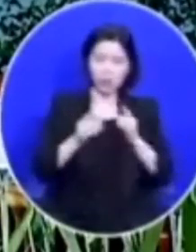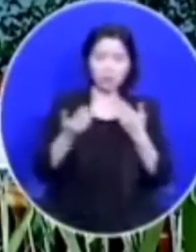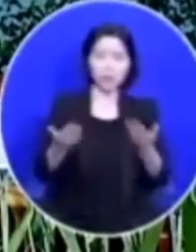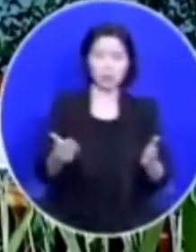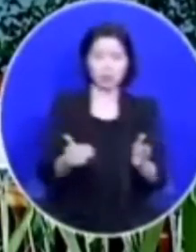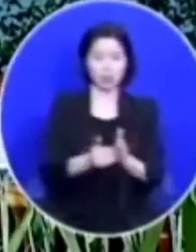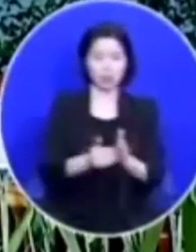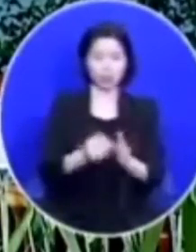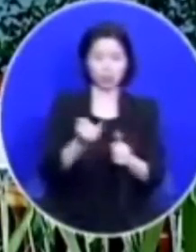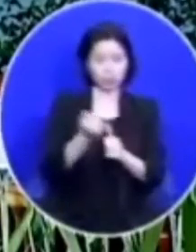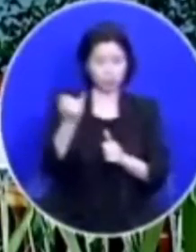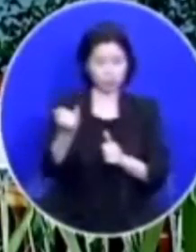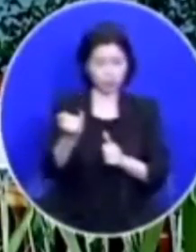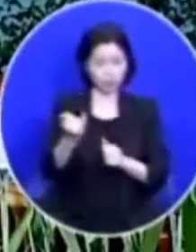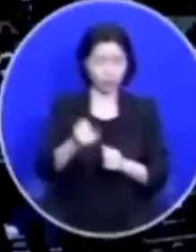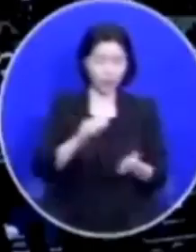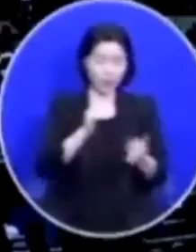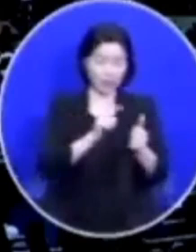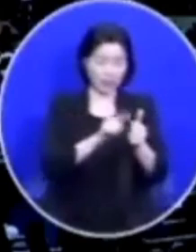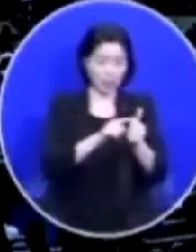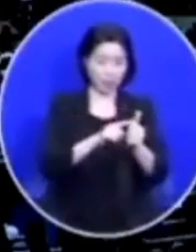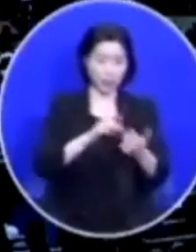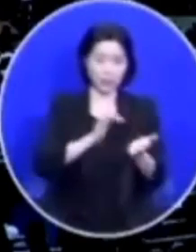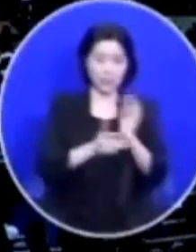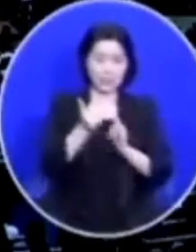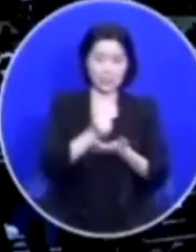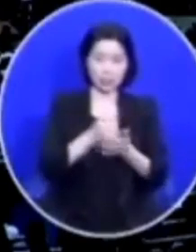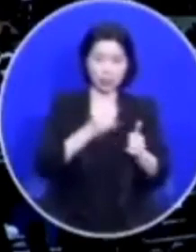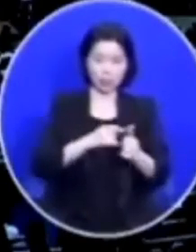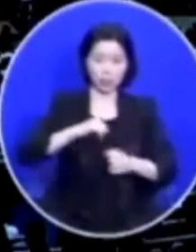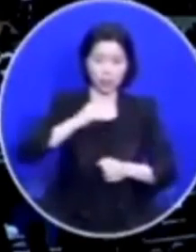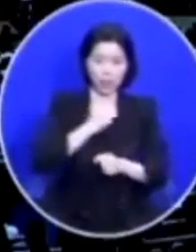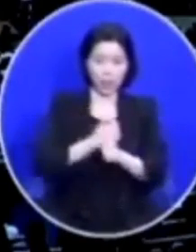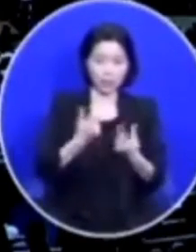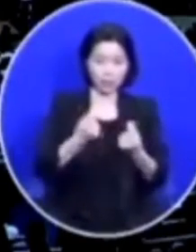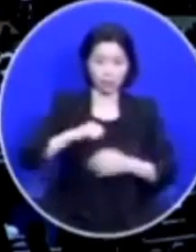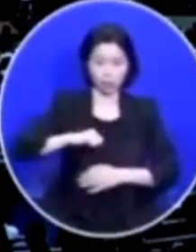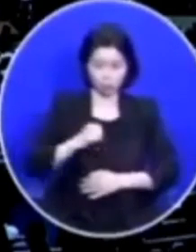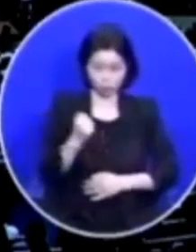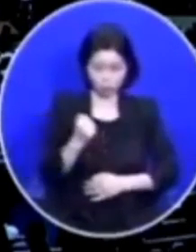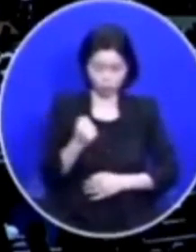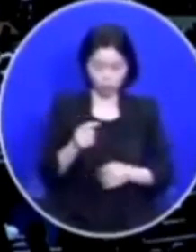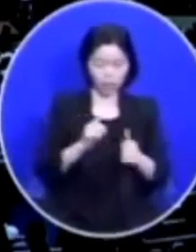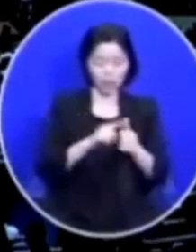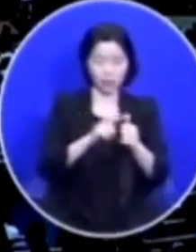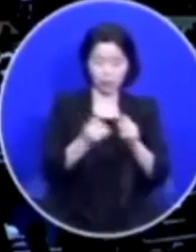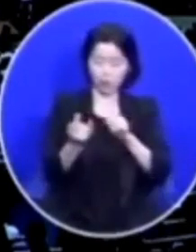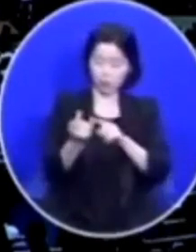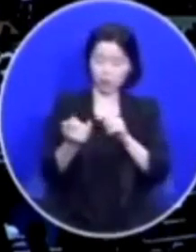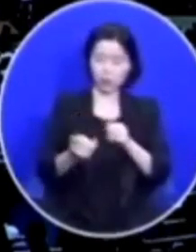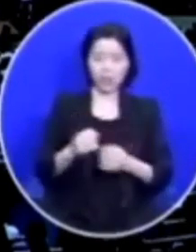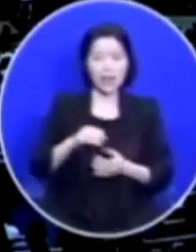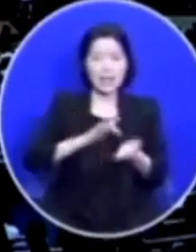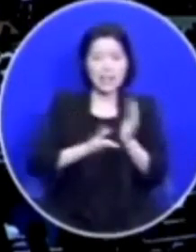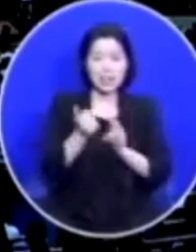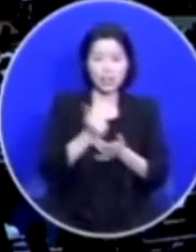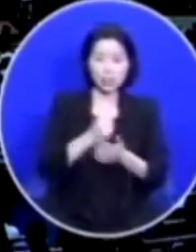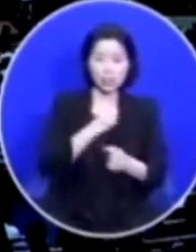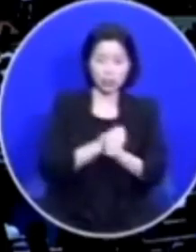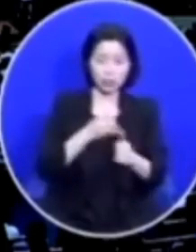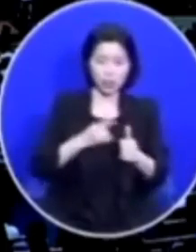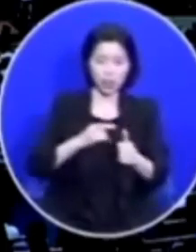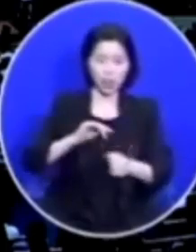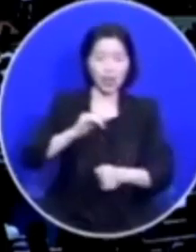남편을 예수님께 하듯이 순종하고 남편은 예수님께서 아시듯이 아내의 허물과